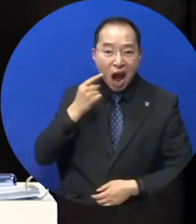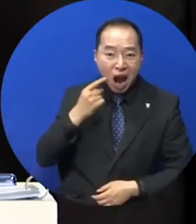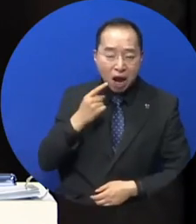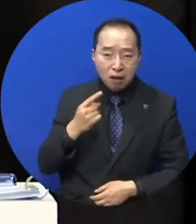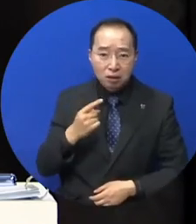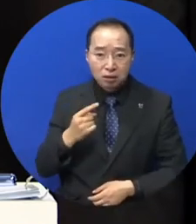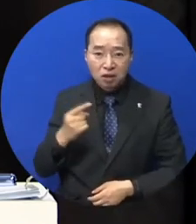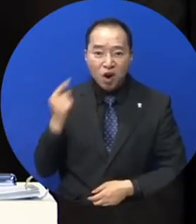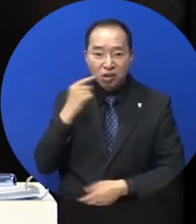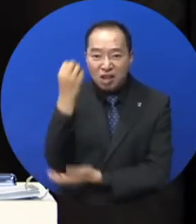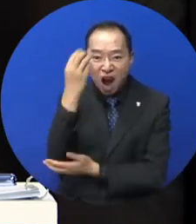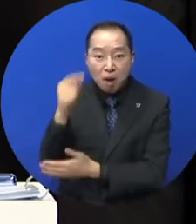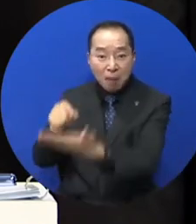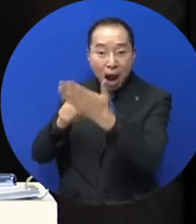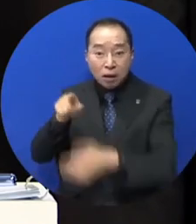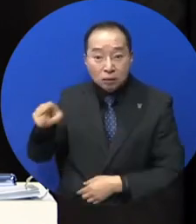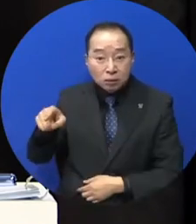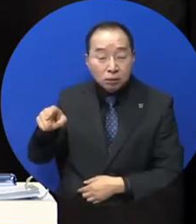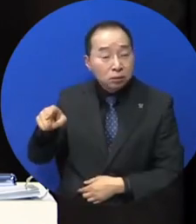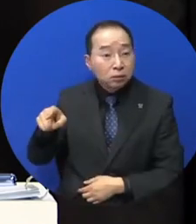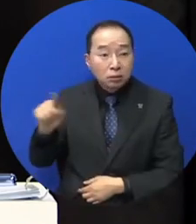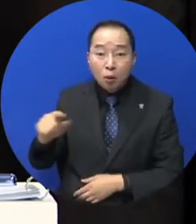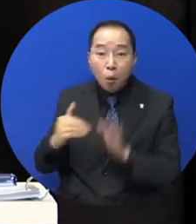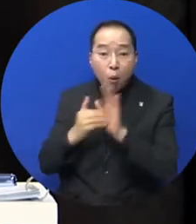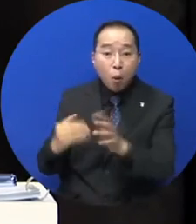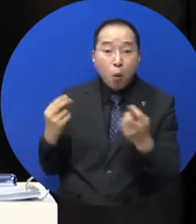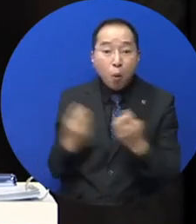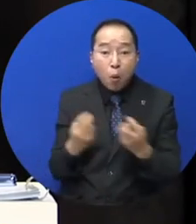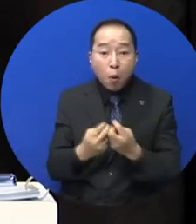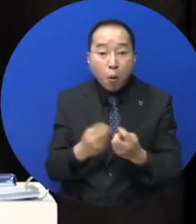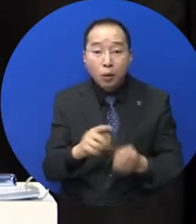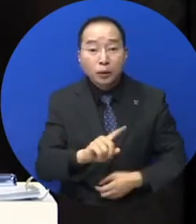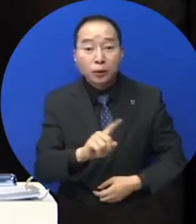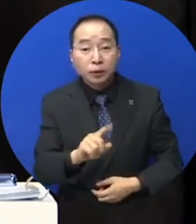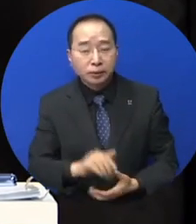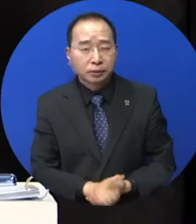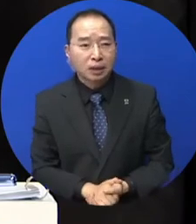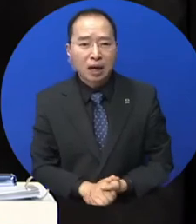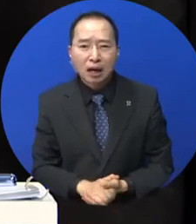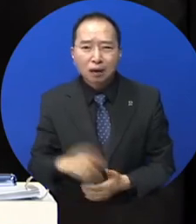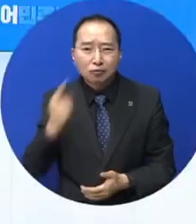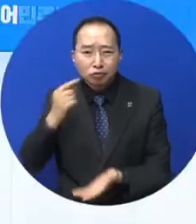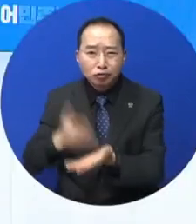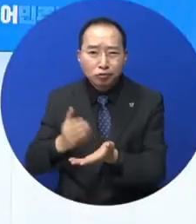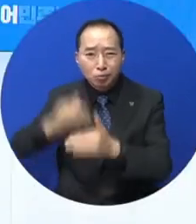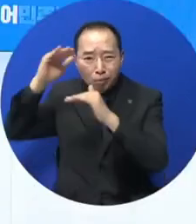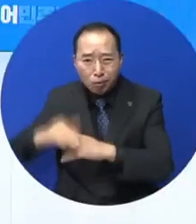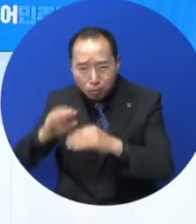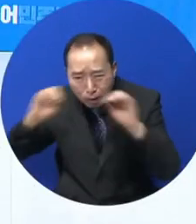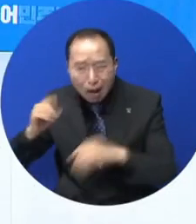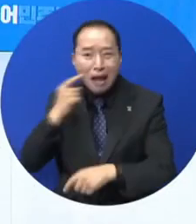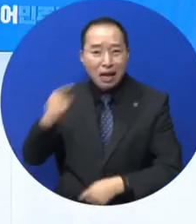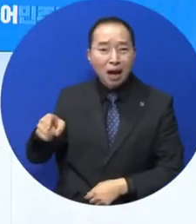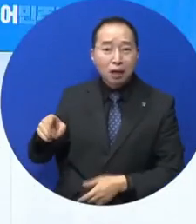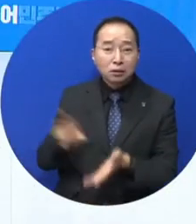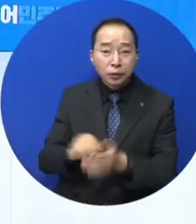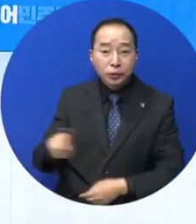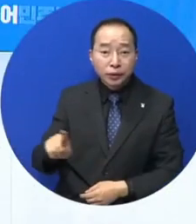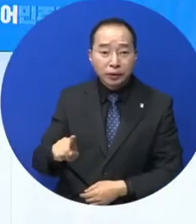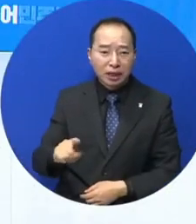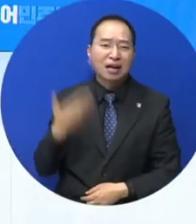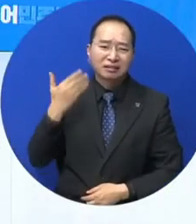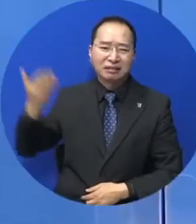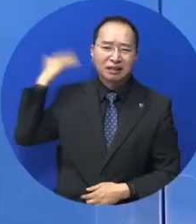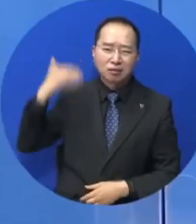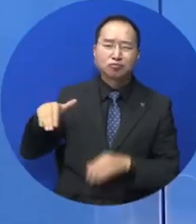제도의 적극 도입에 대해서 어떠한 생각을 갖고 있는지요? 라는 답변인데 가짜뉴스에 대해서 어떤 생각이신가요? 네, 저는 이제